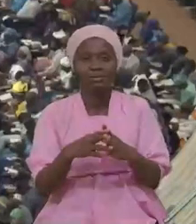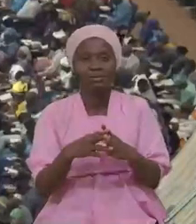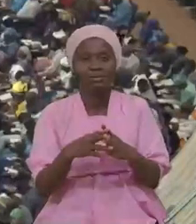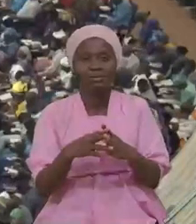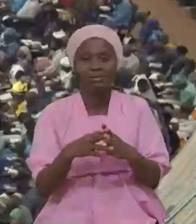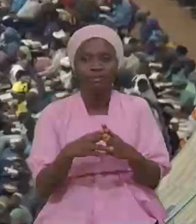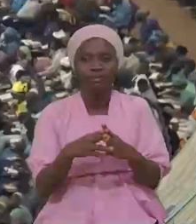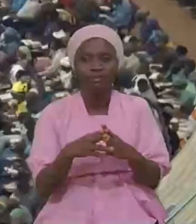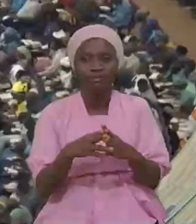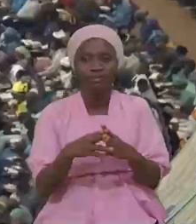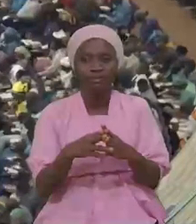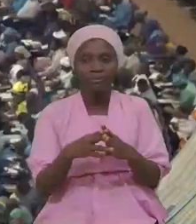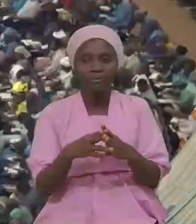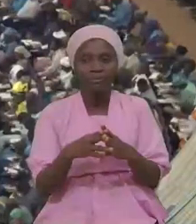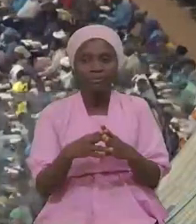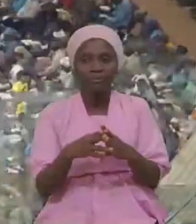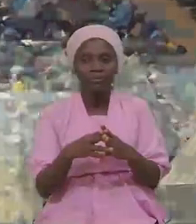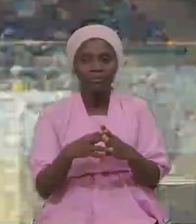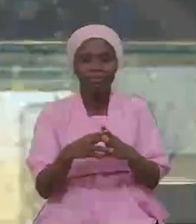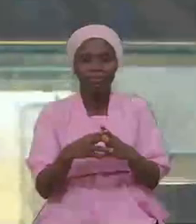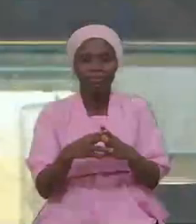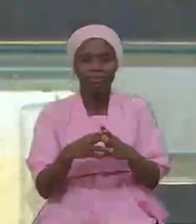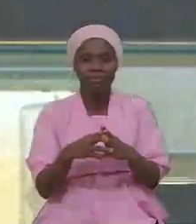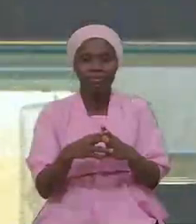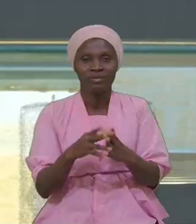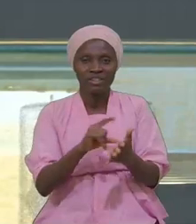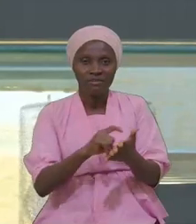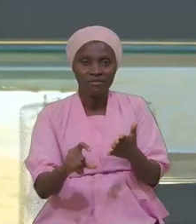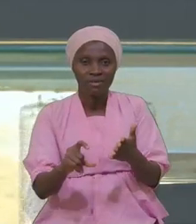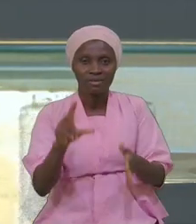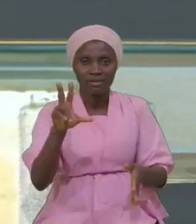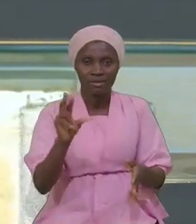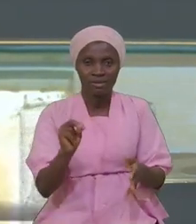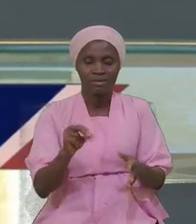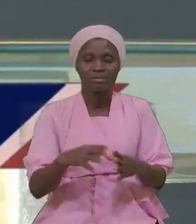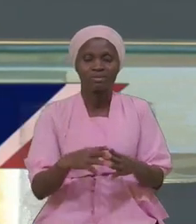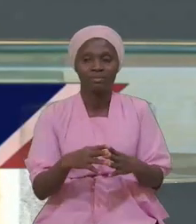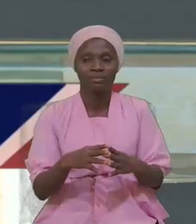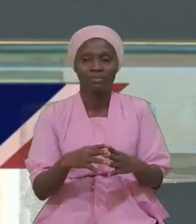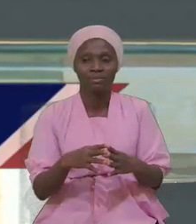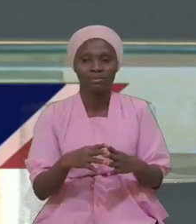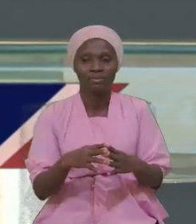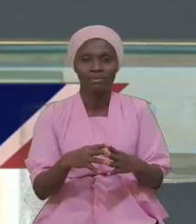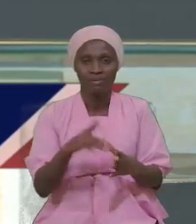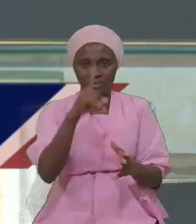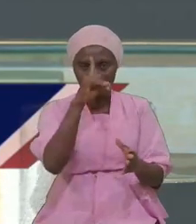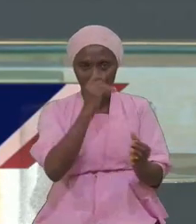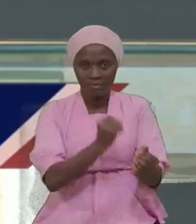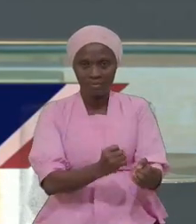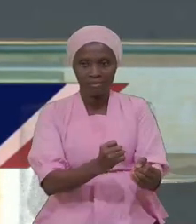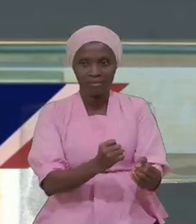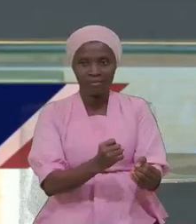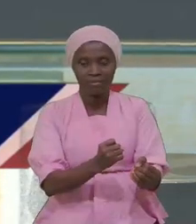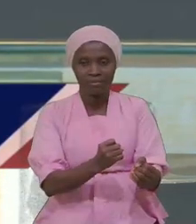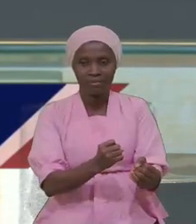Acte chapitre 16. Je lis le verset 30. La foi